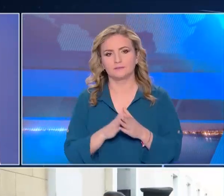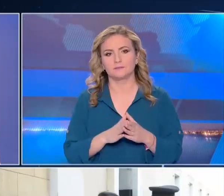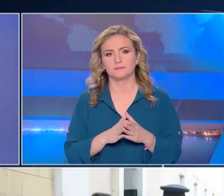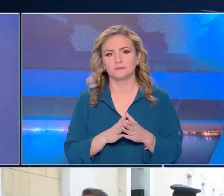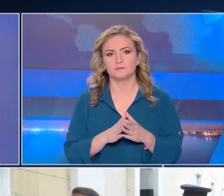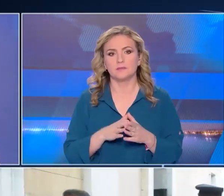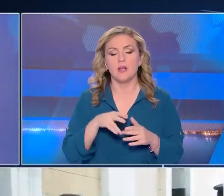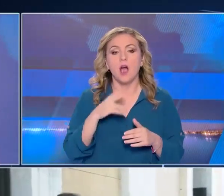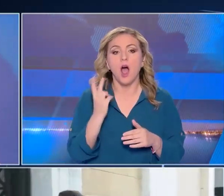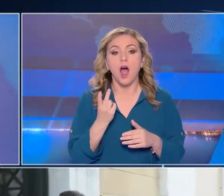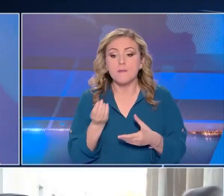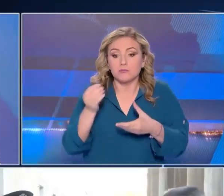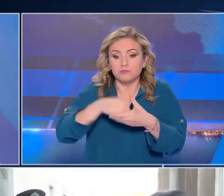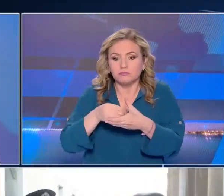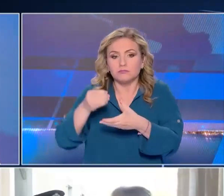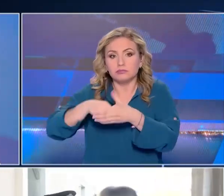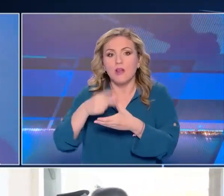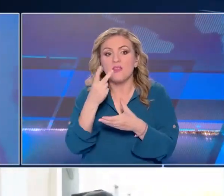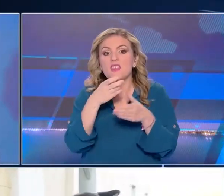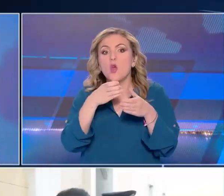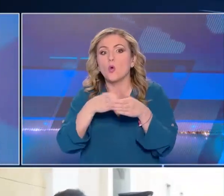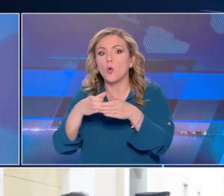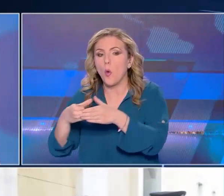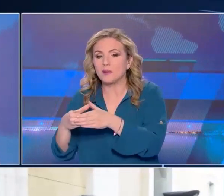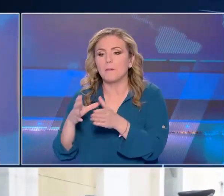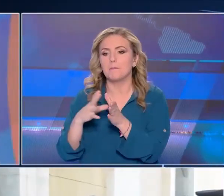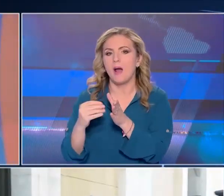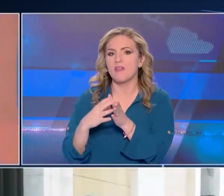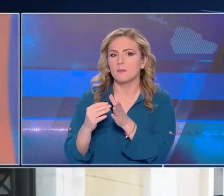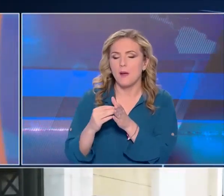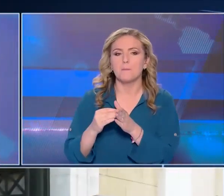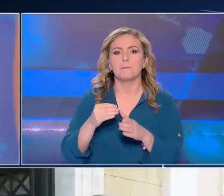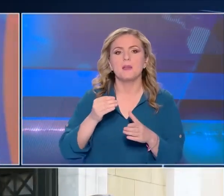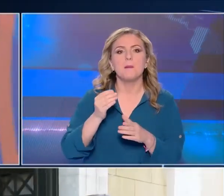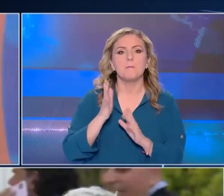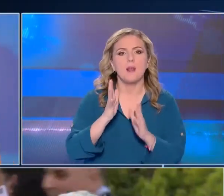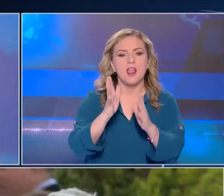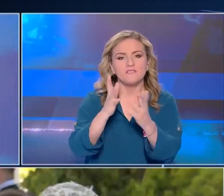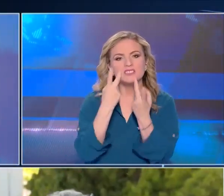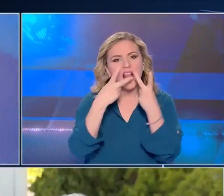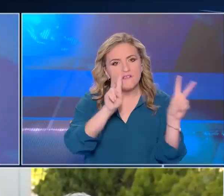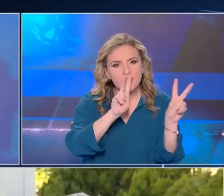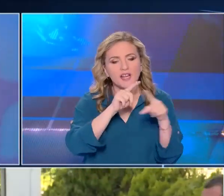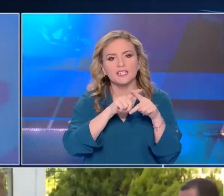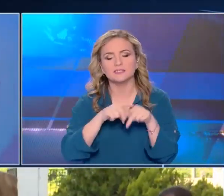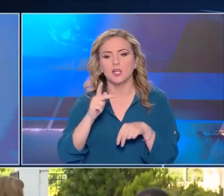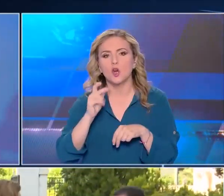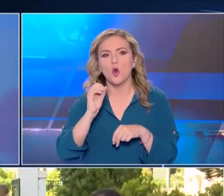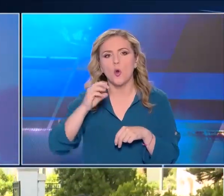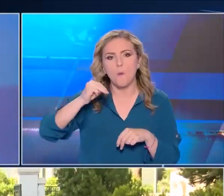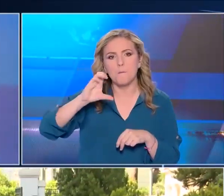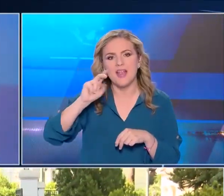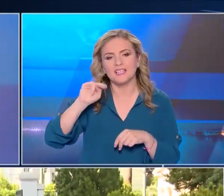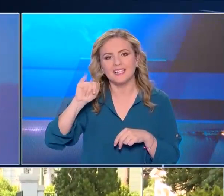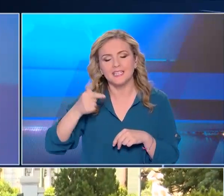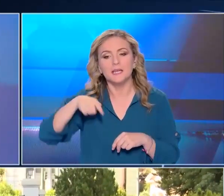δύο κόμματα ακόμη, που είναι και πολύ πιθανό, επί παραδείγματι η Πλεύση Ελευθερίας, το κόμμα Νίκη ή ακόμη